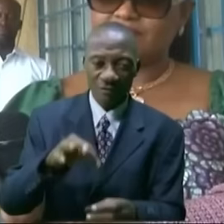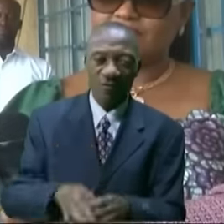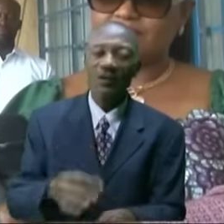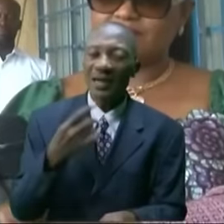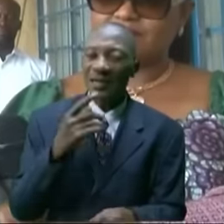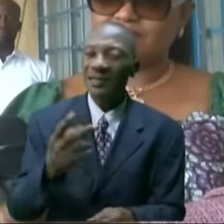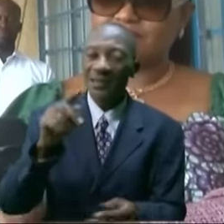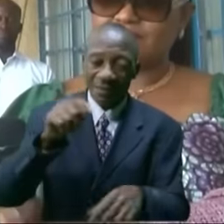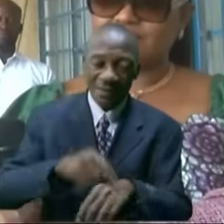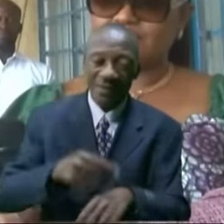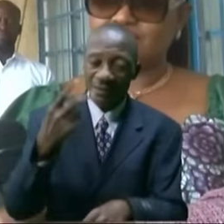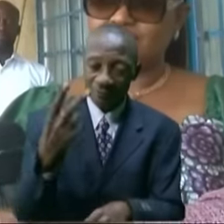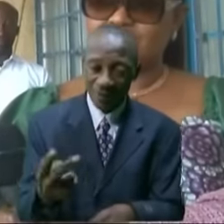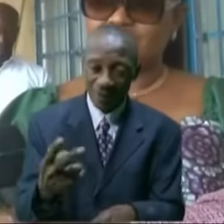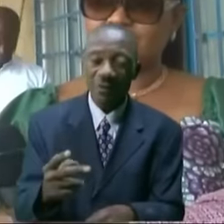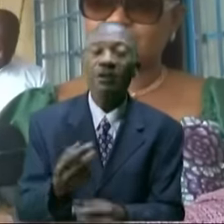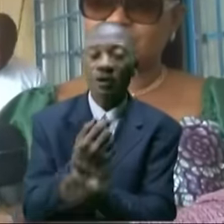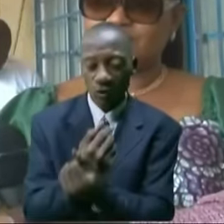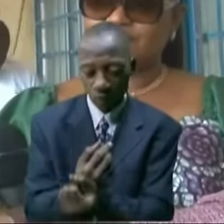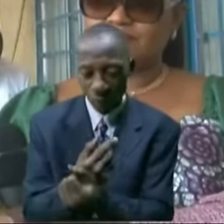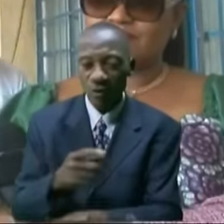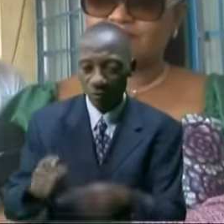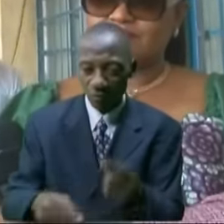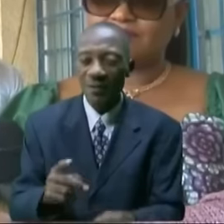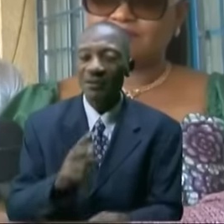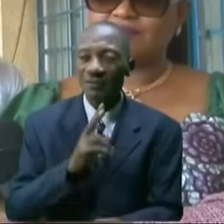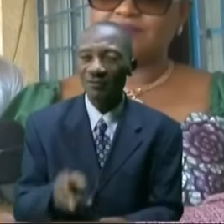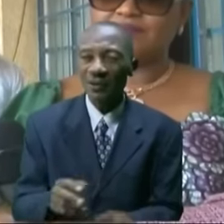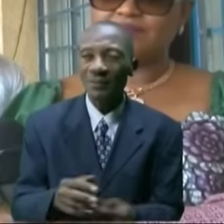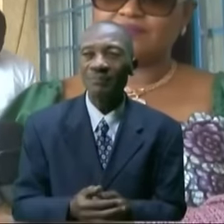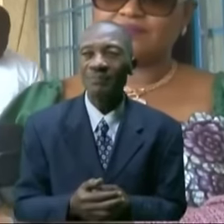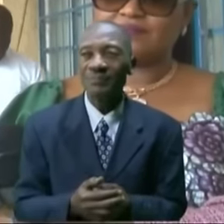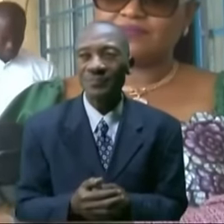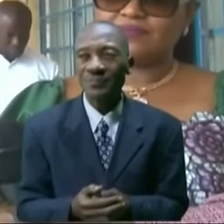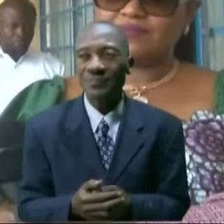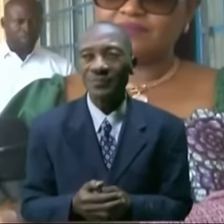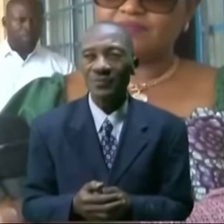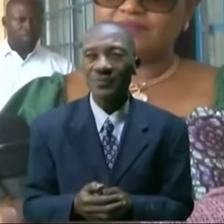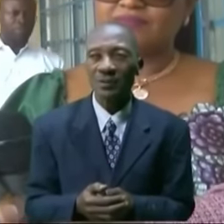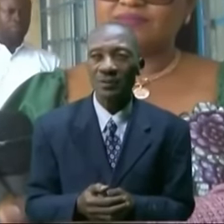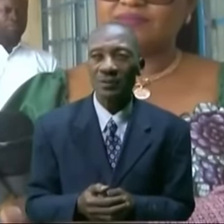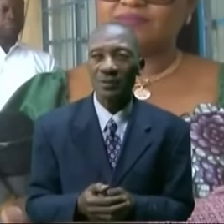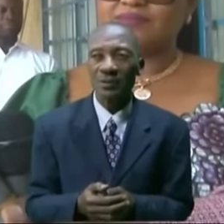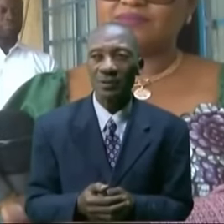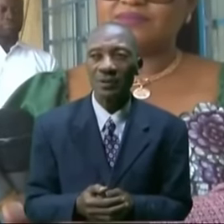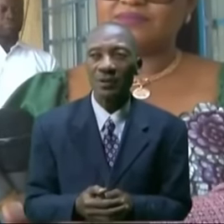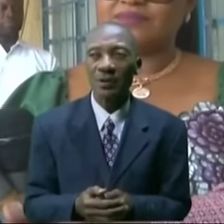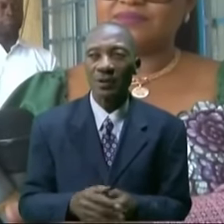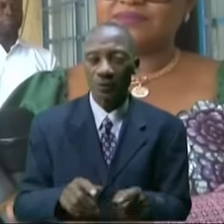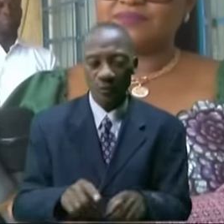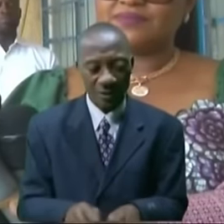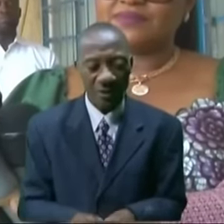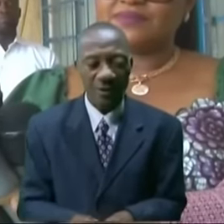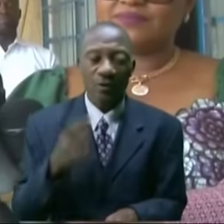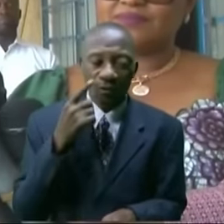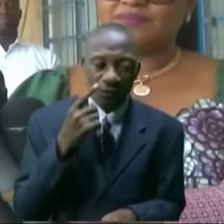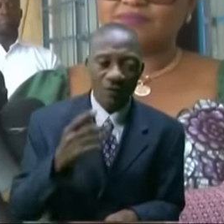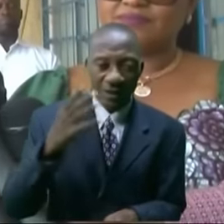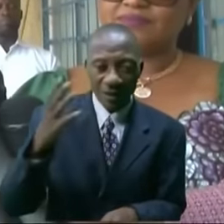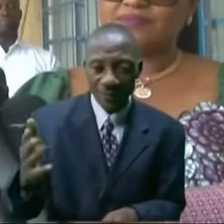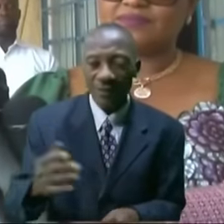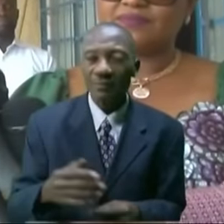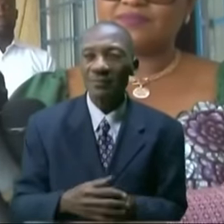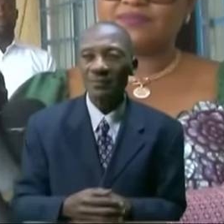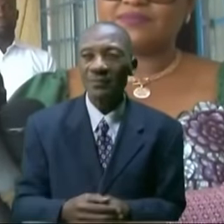rien de tout ce qui provient de l'humain est parfait. Il y aura aussi quelques imperfections, mais cela